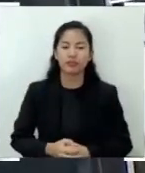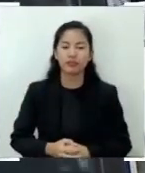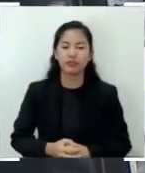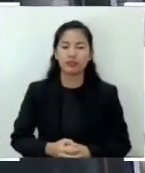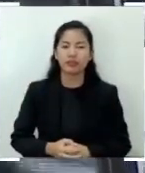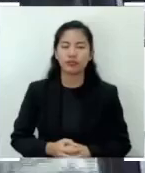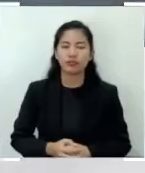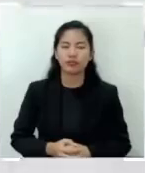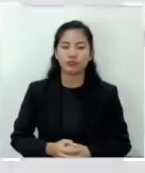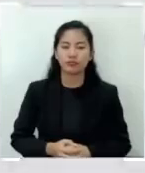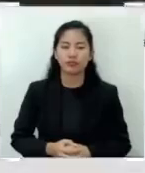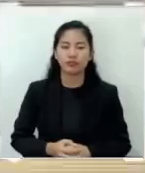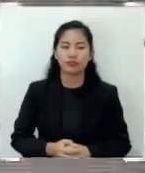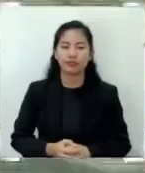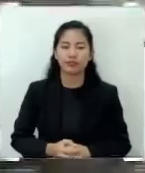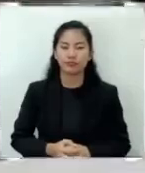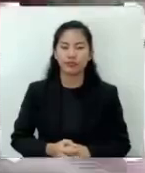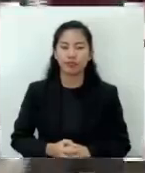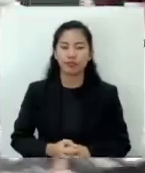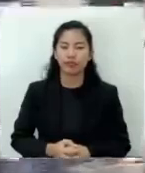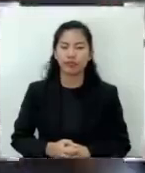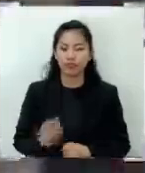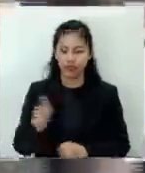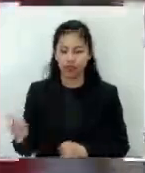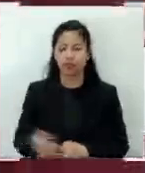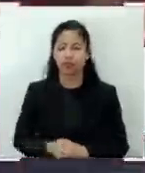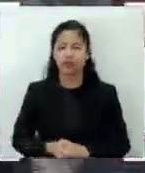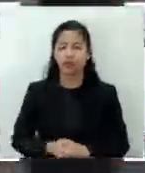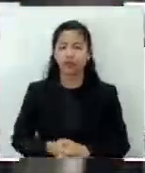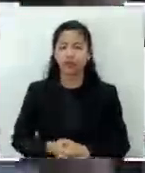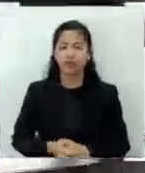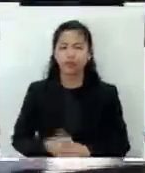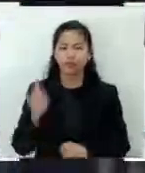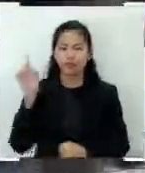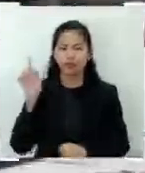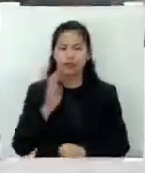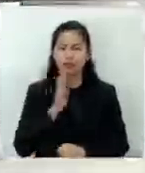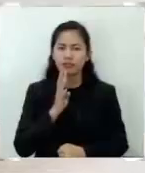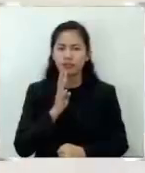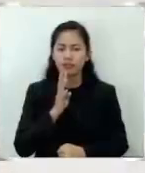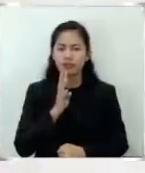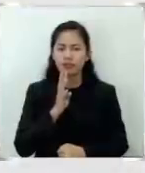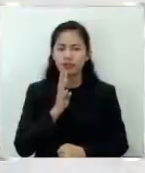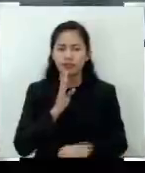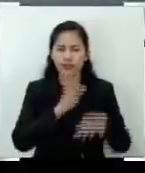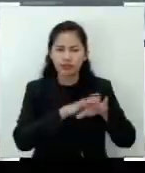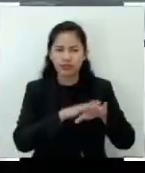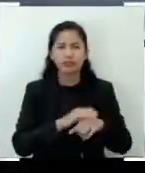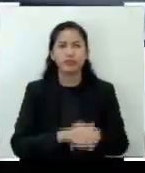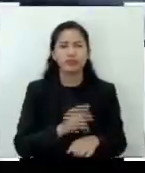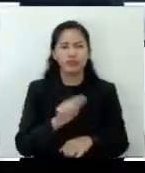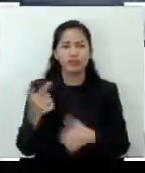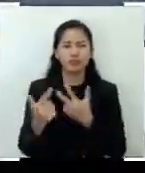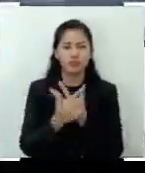Sir, ingat. Ingat po. Sa Laguna, na Alert